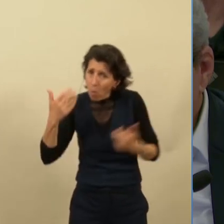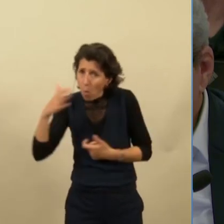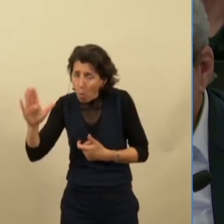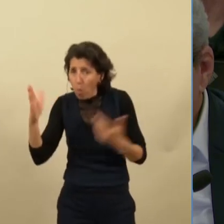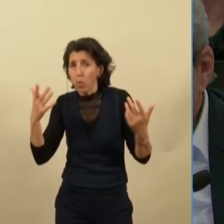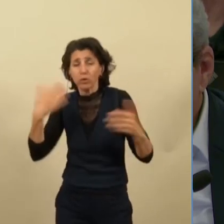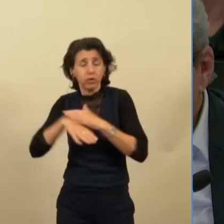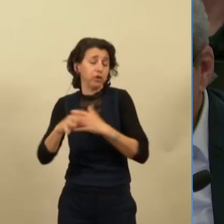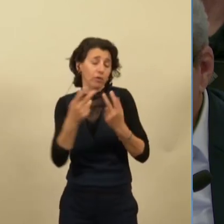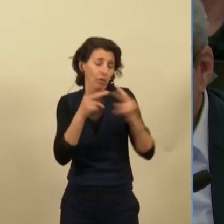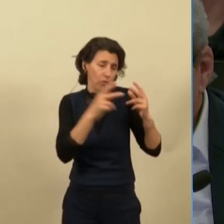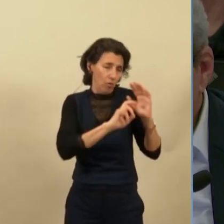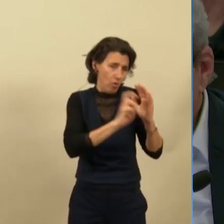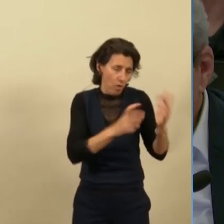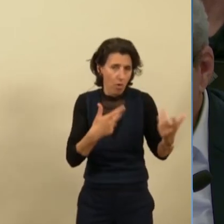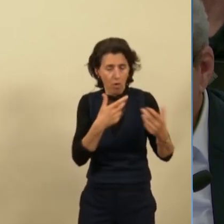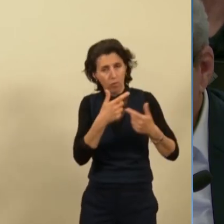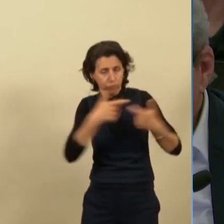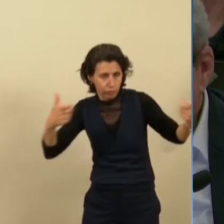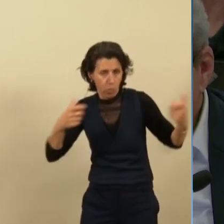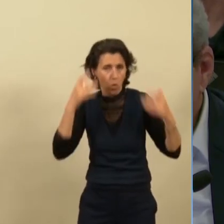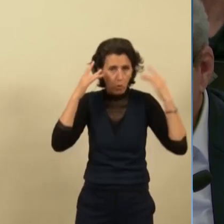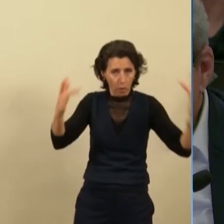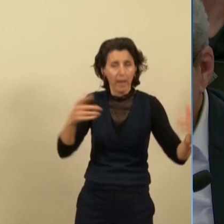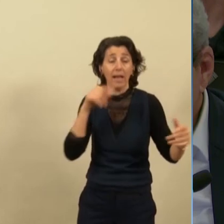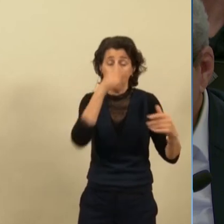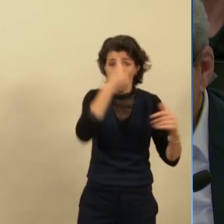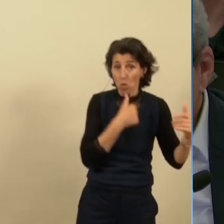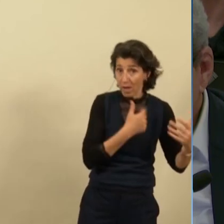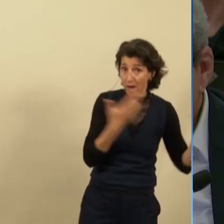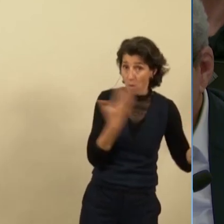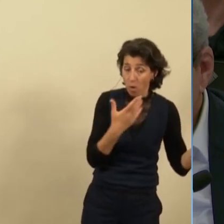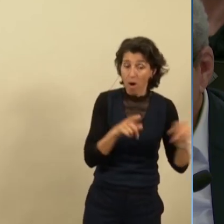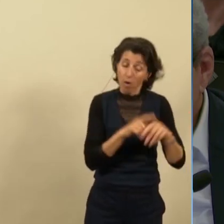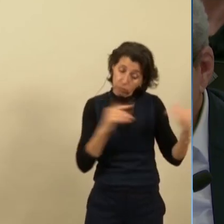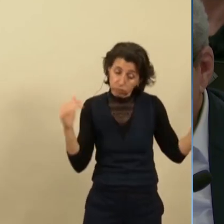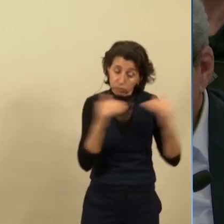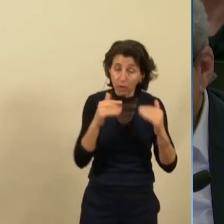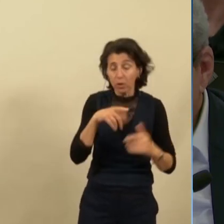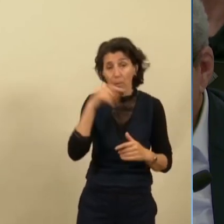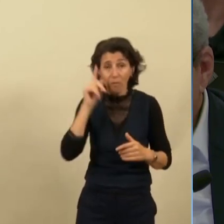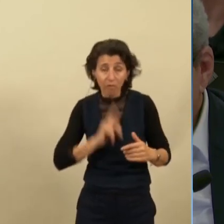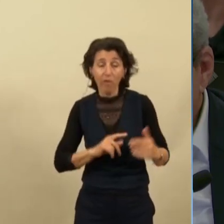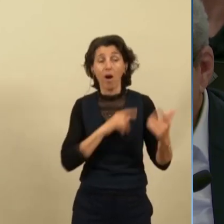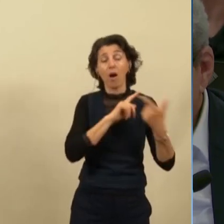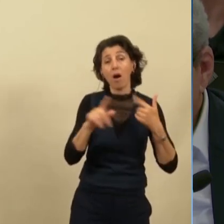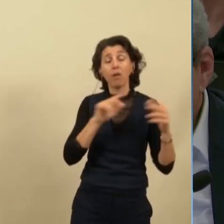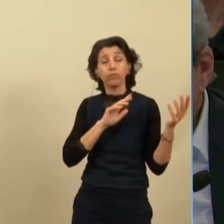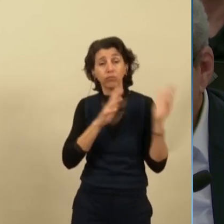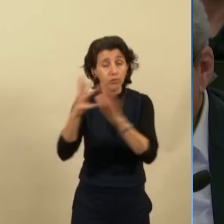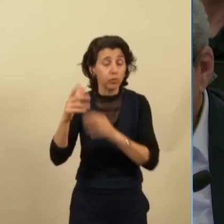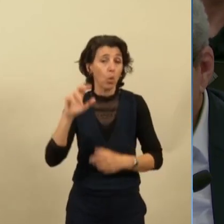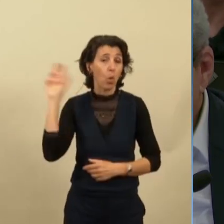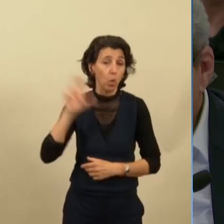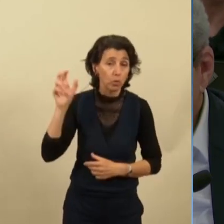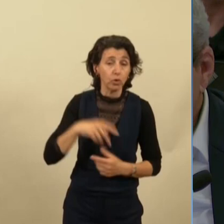doit s'inscrire dans les priorités que l'on a défini de façon générale l'égalité homme-femme la transition écologique et la démocratie